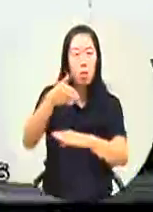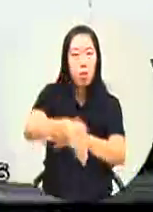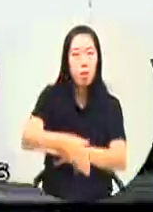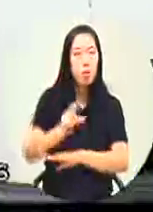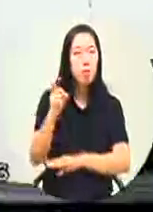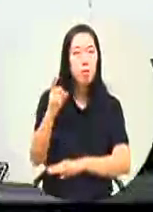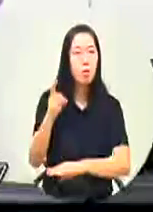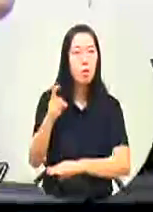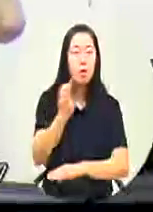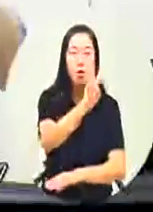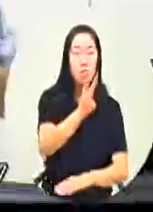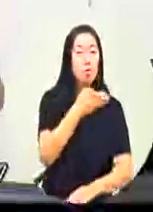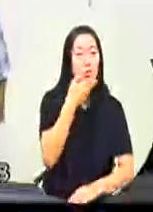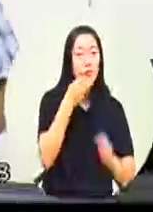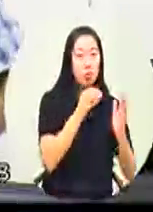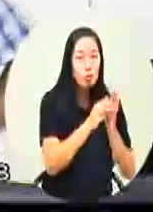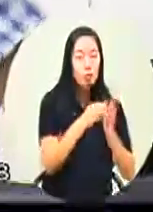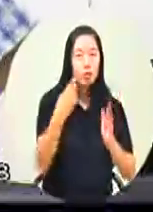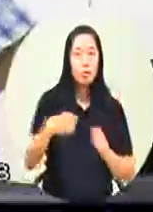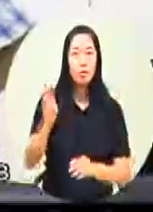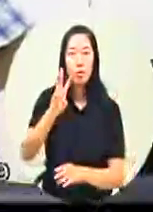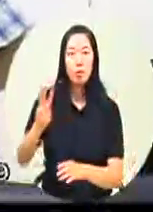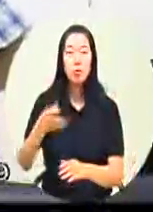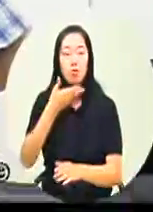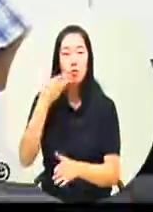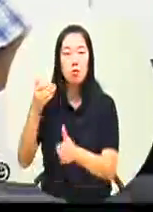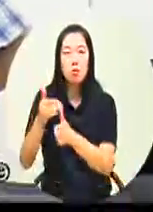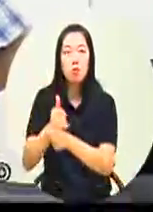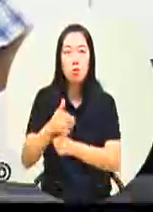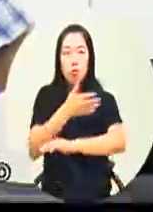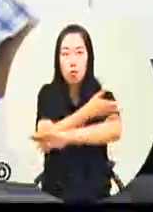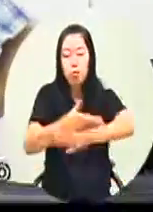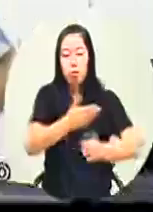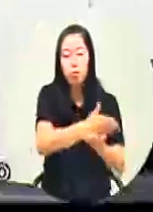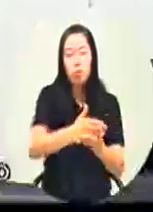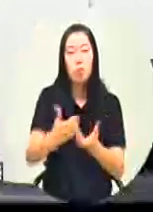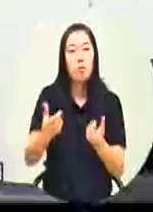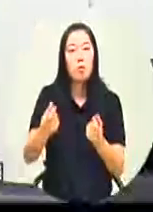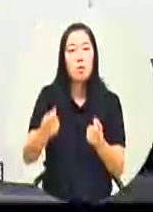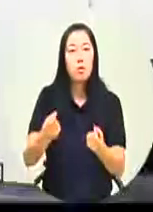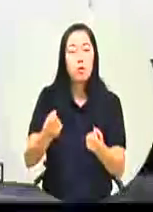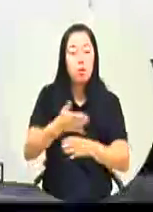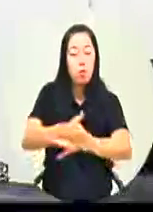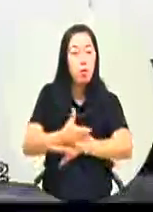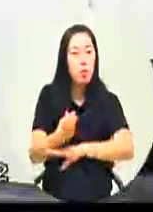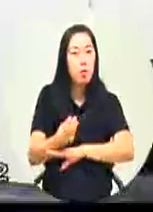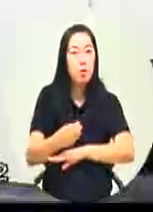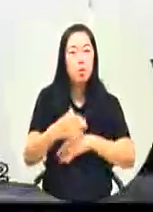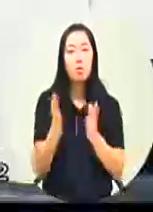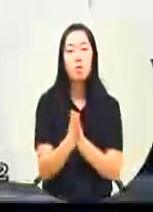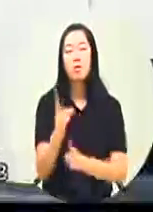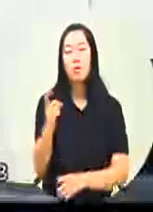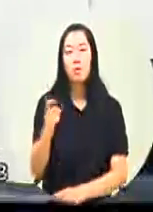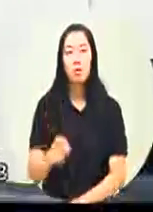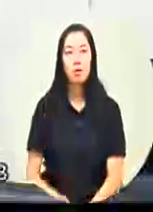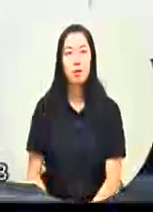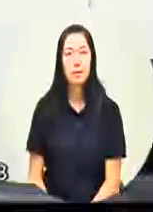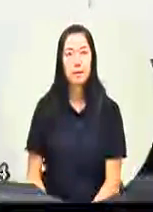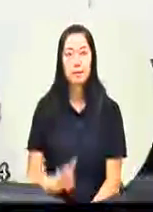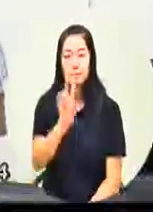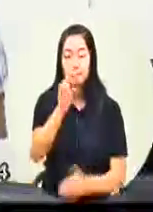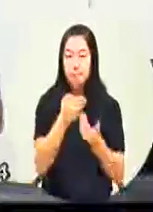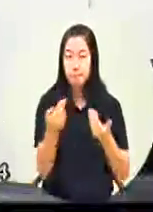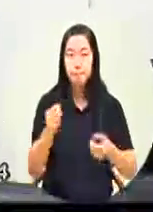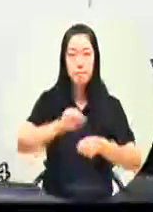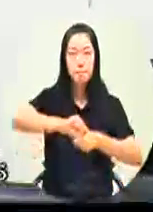跟水利署一样，排水防洪计划如果没有通过，一样这个都没有办法。 好，再给周议员